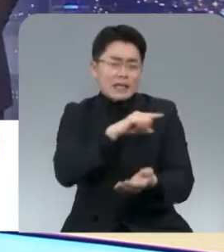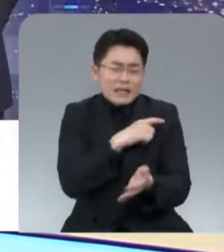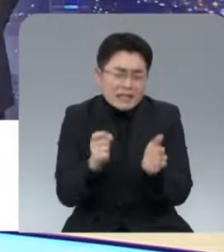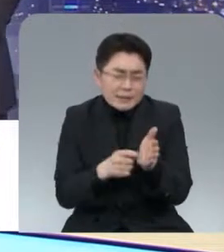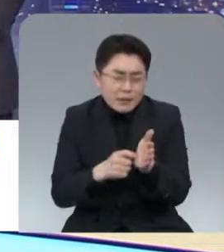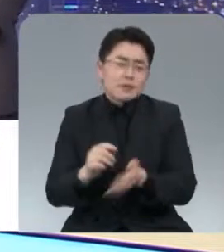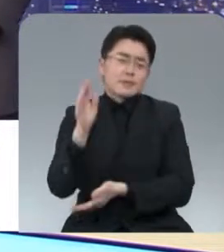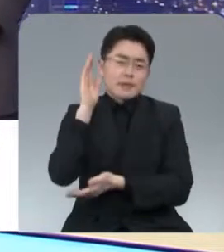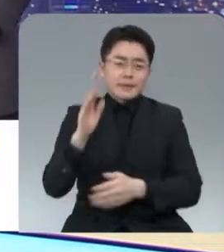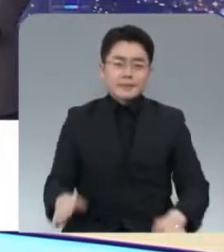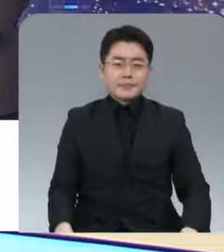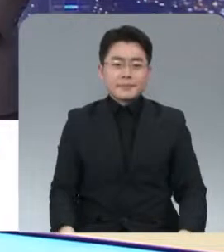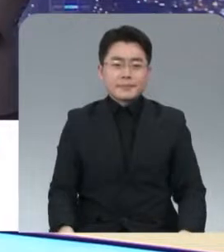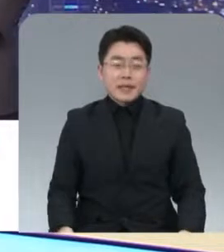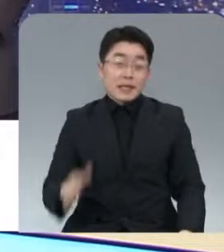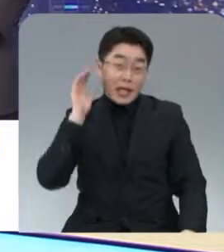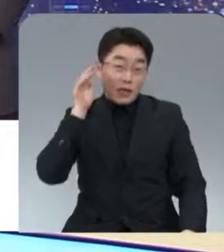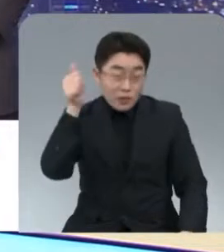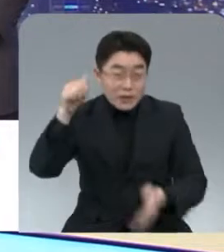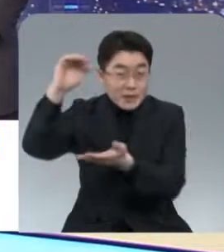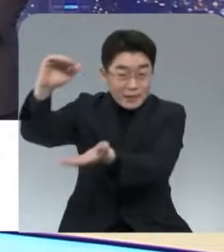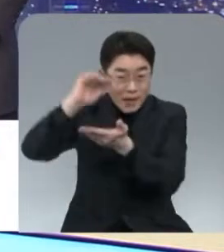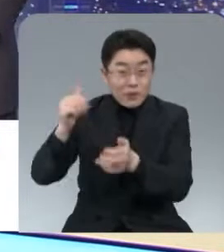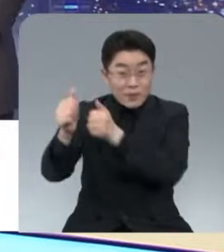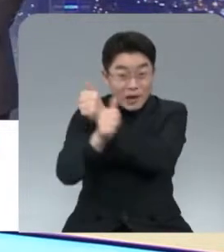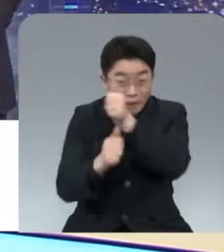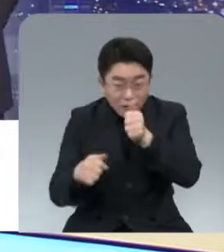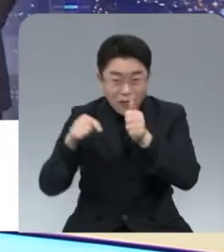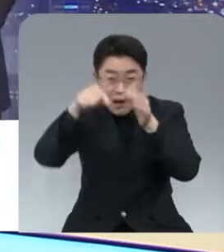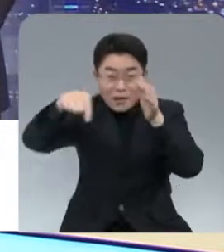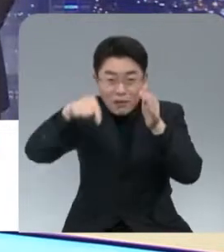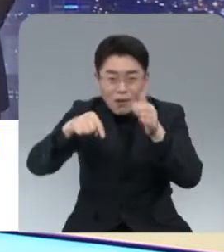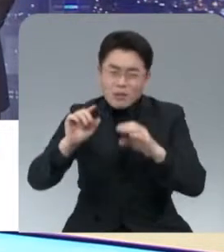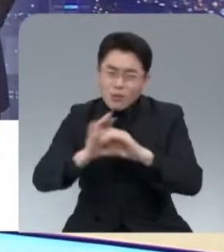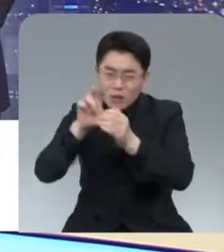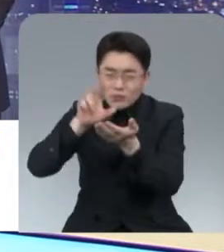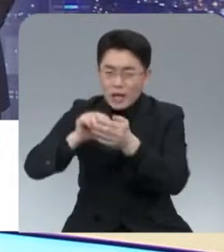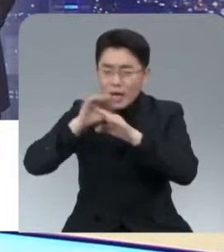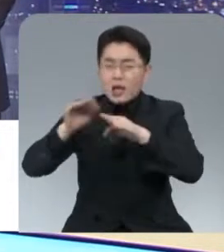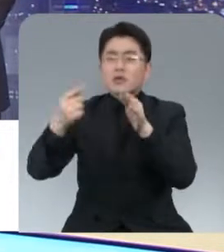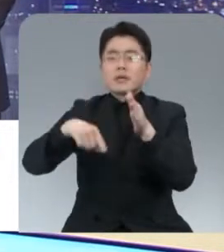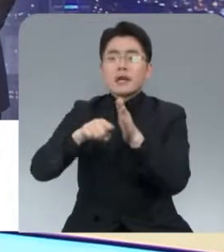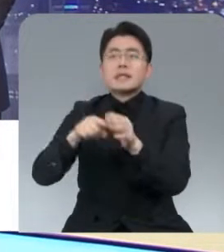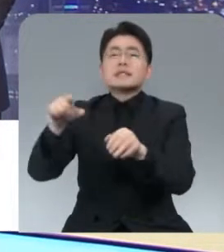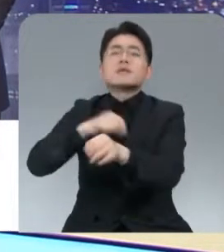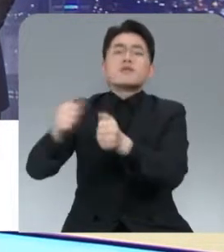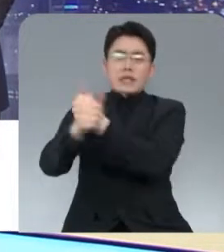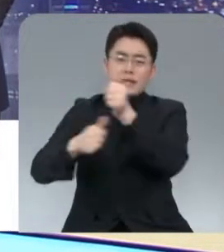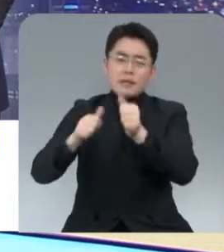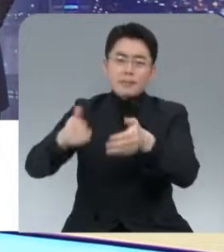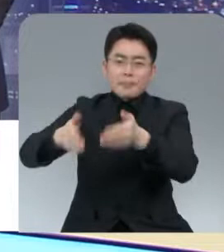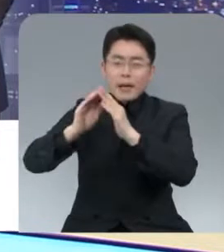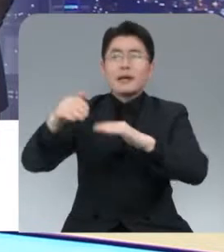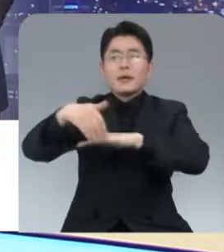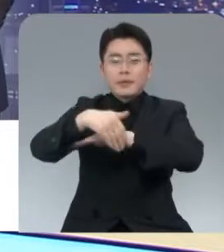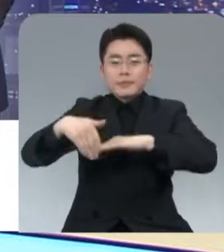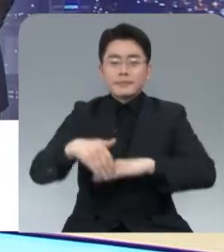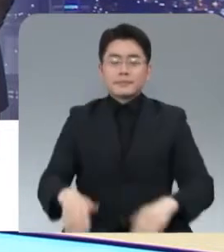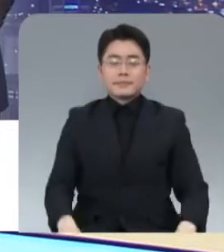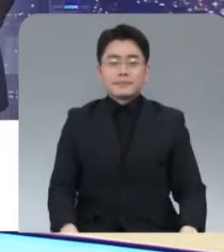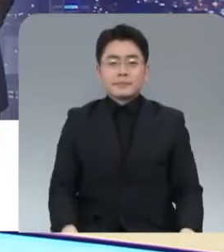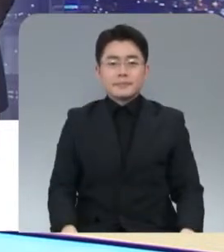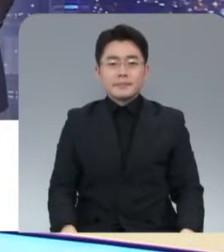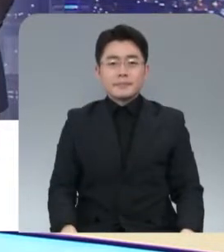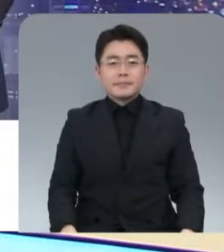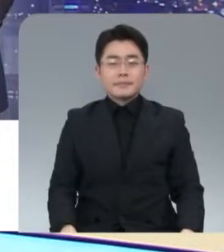코로나19를 꼽았는데요. 당장 대통령 인수위 단계부터 코로나 문제를 논의할 특위 등을 구성할 계획입니다.